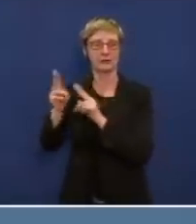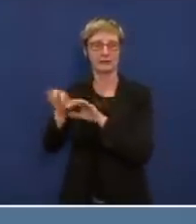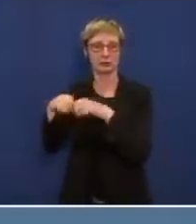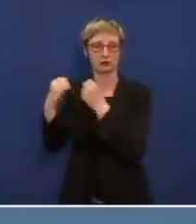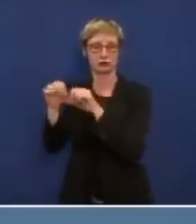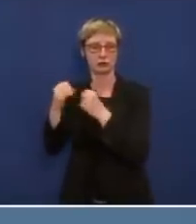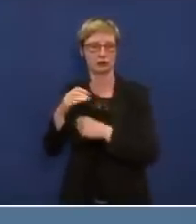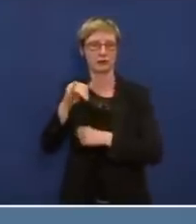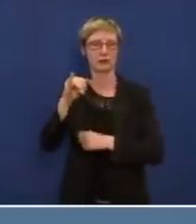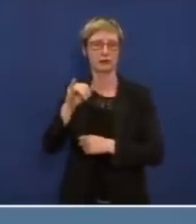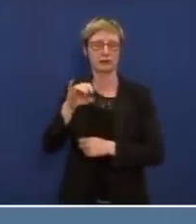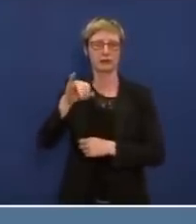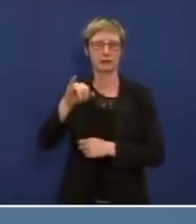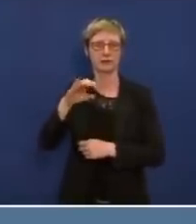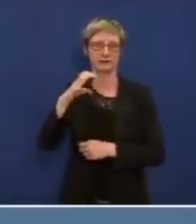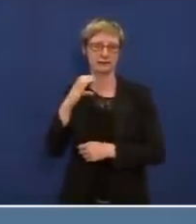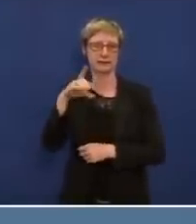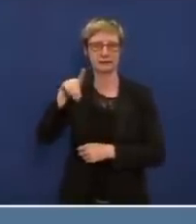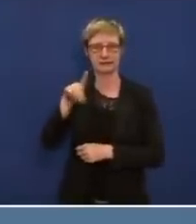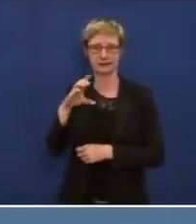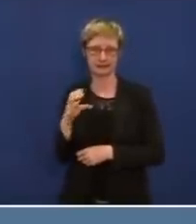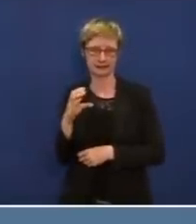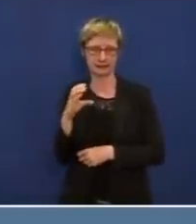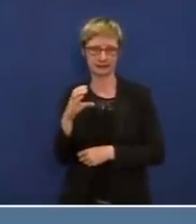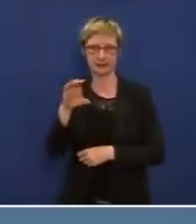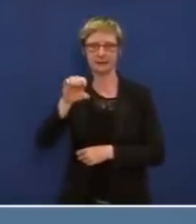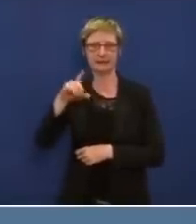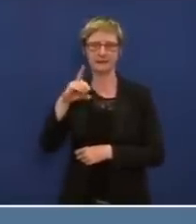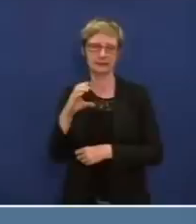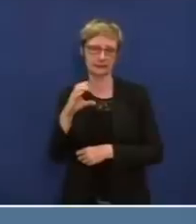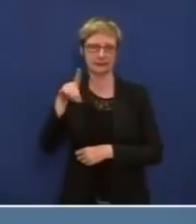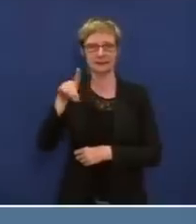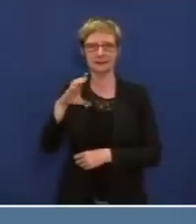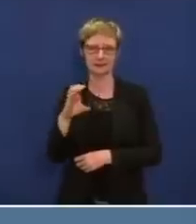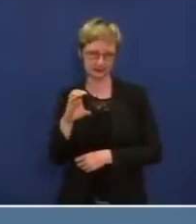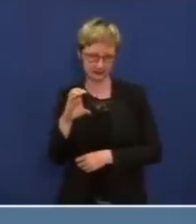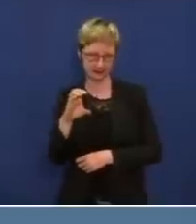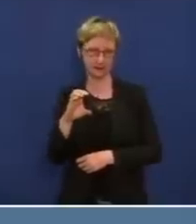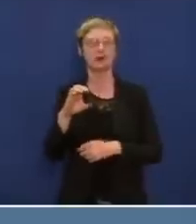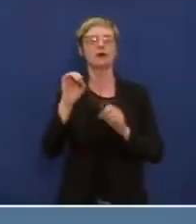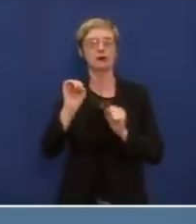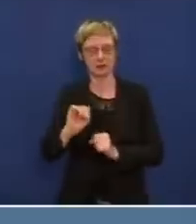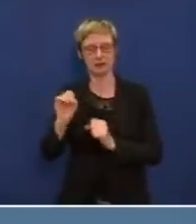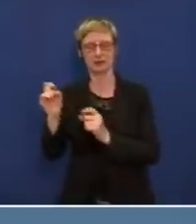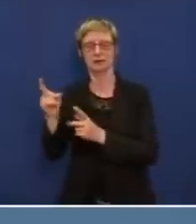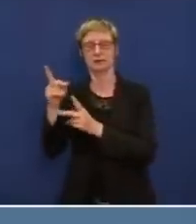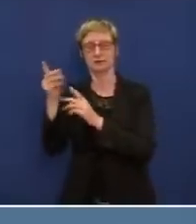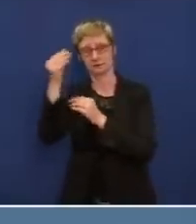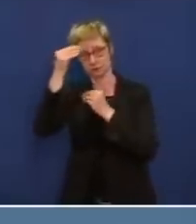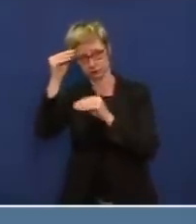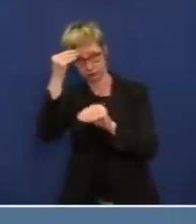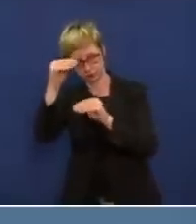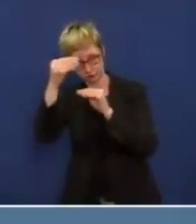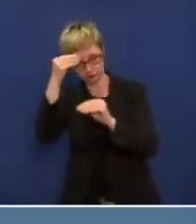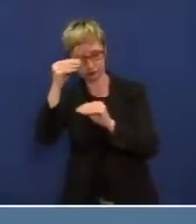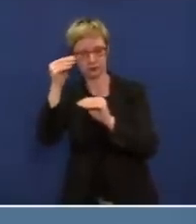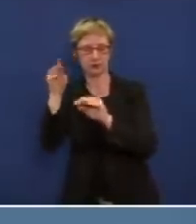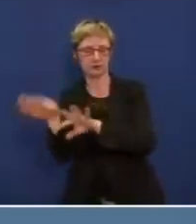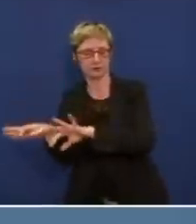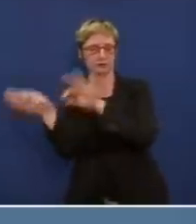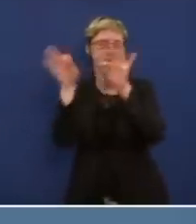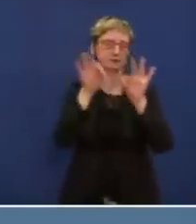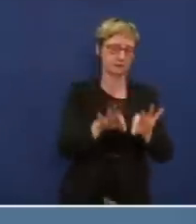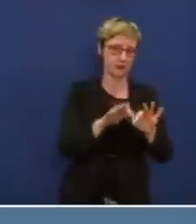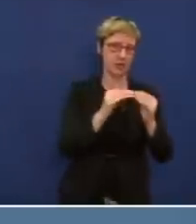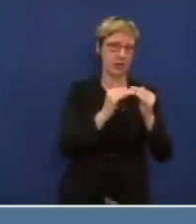über das ECDC Anfragen stellen können. Und das RKI leitet diese dann an die Länder weiter und diese nehmen